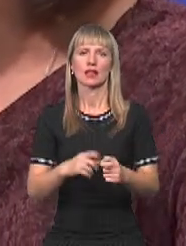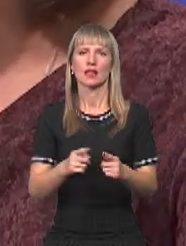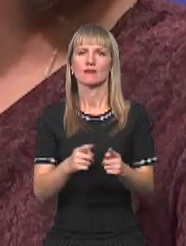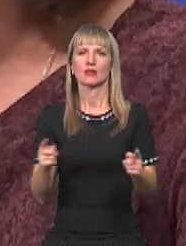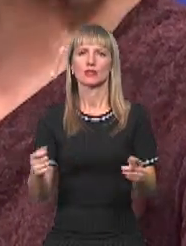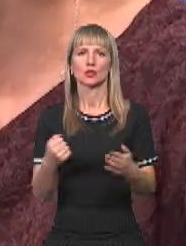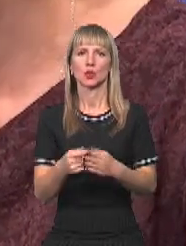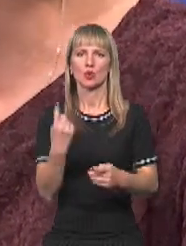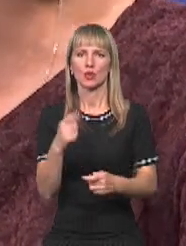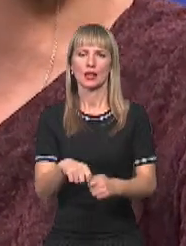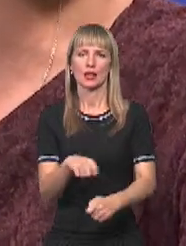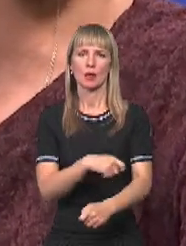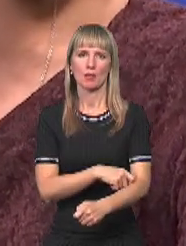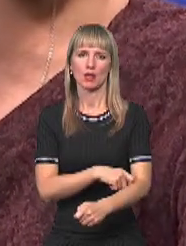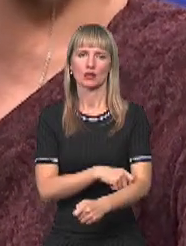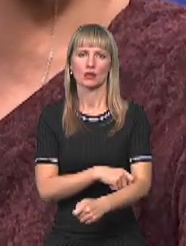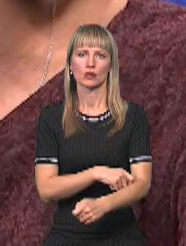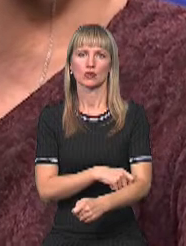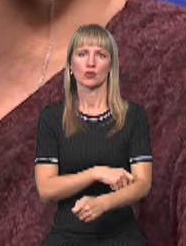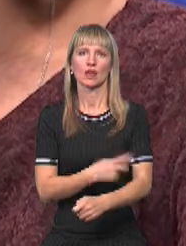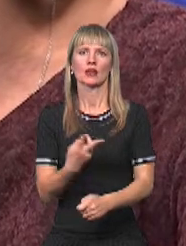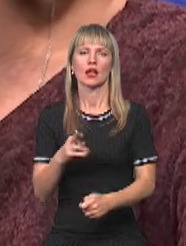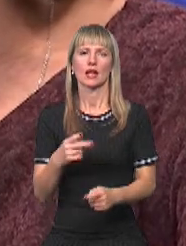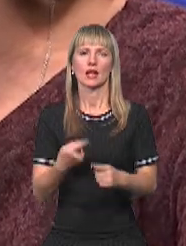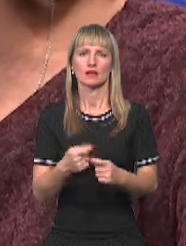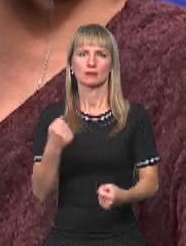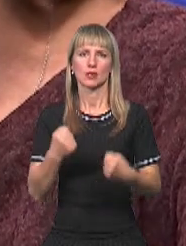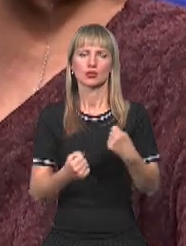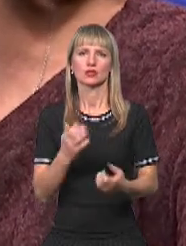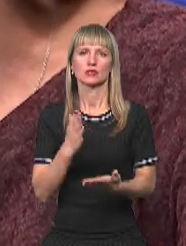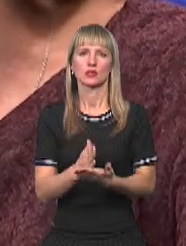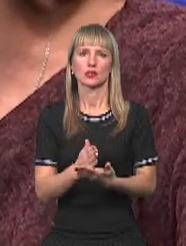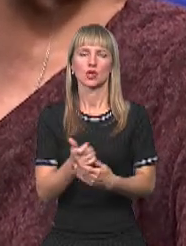відстань до кілометру. Ну, для цього автотранспорт є